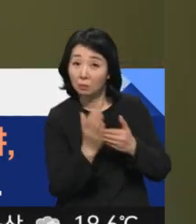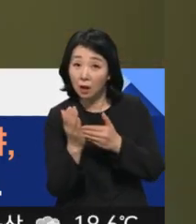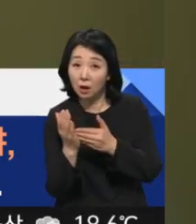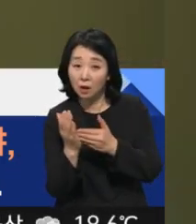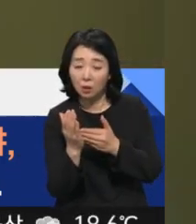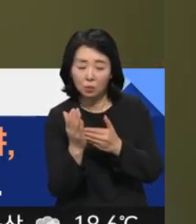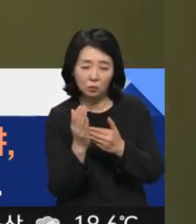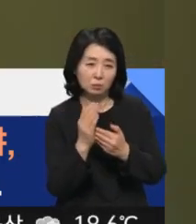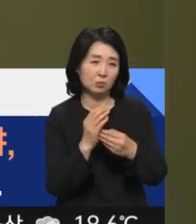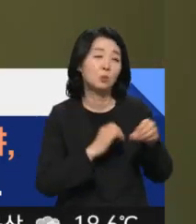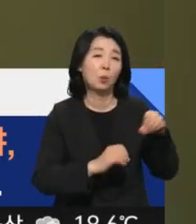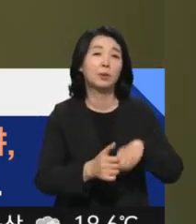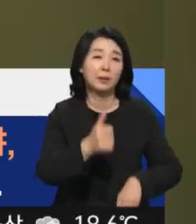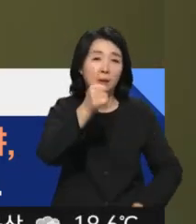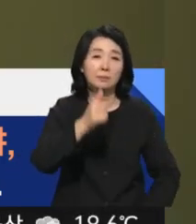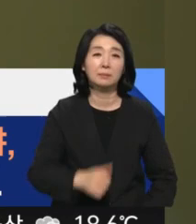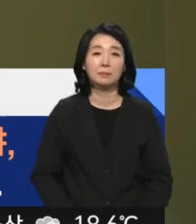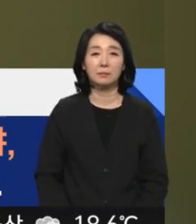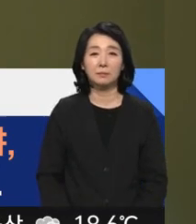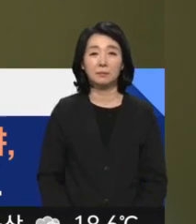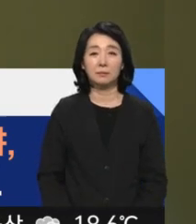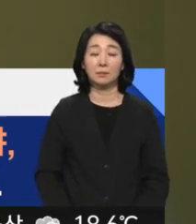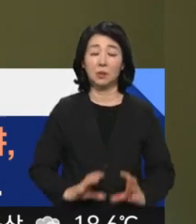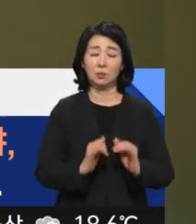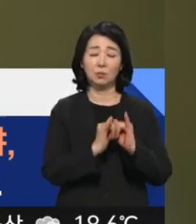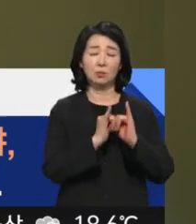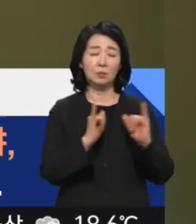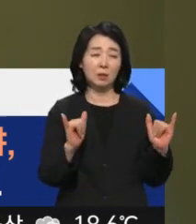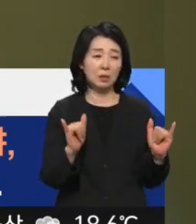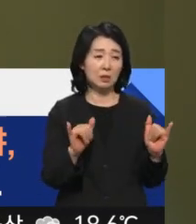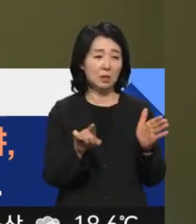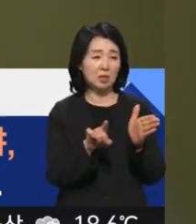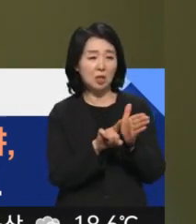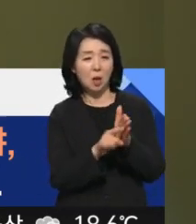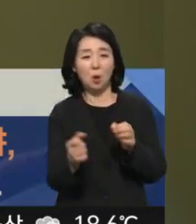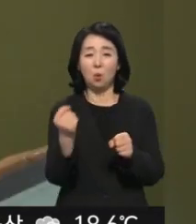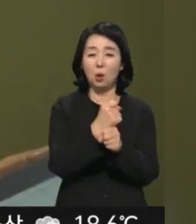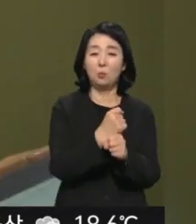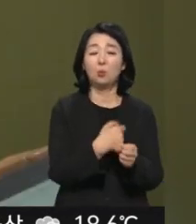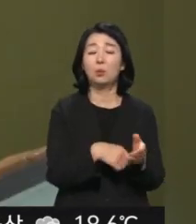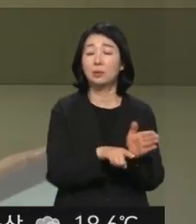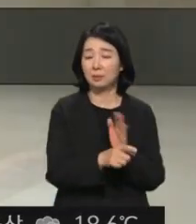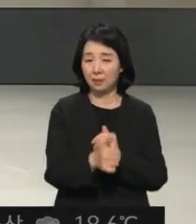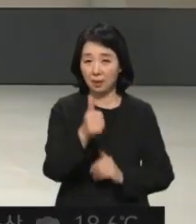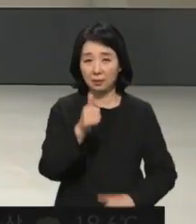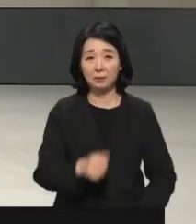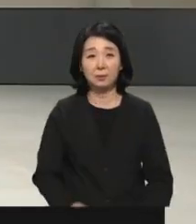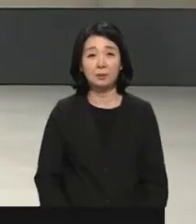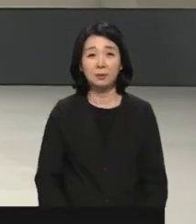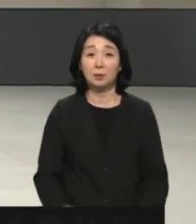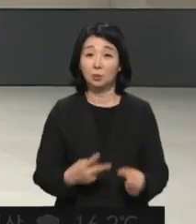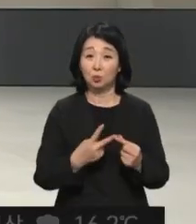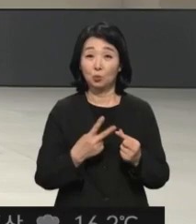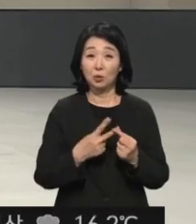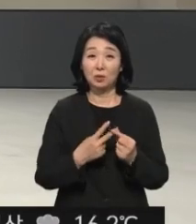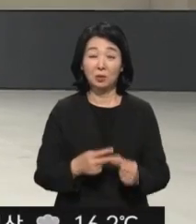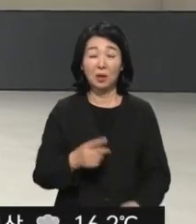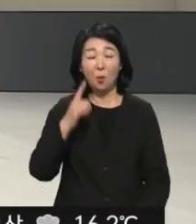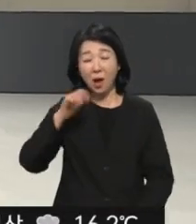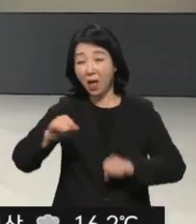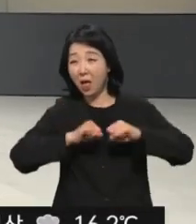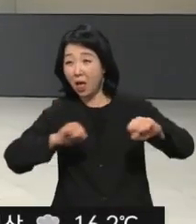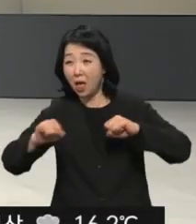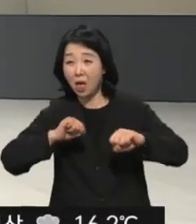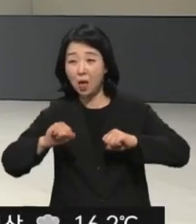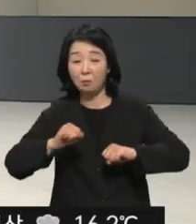오히려 그게 낫겠죠. 국민적 신망을 회복을 하려면. 두 번째 픽은 광폭